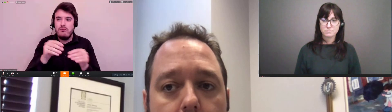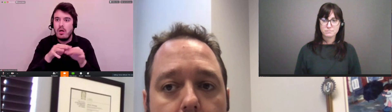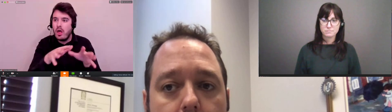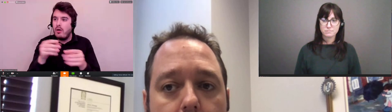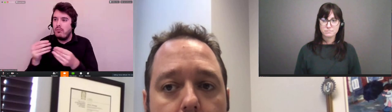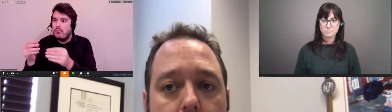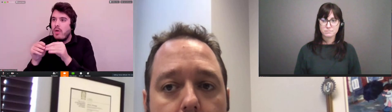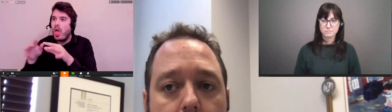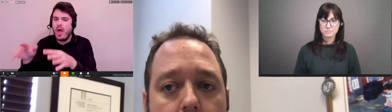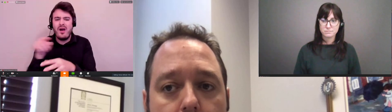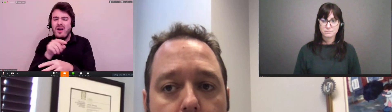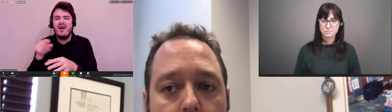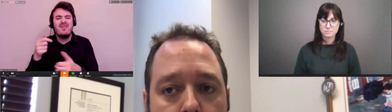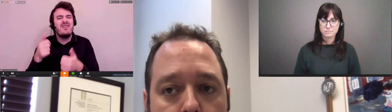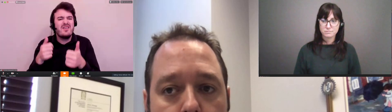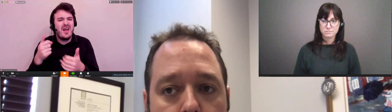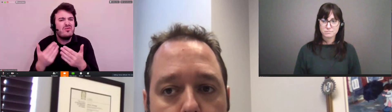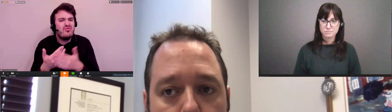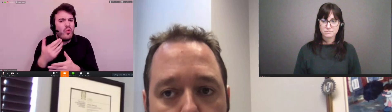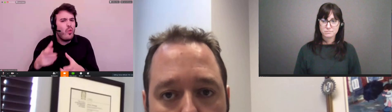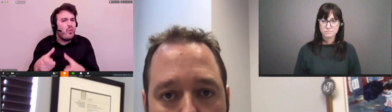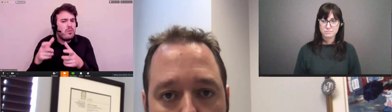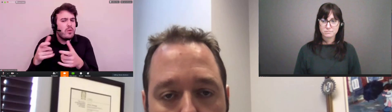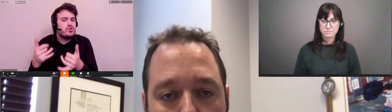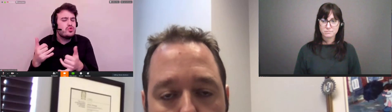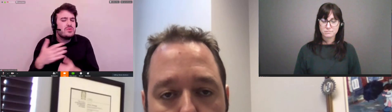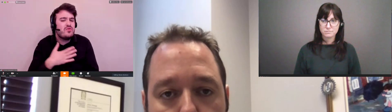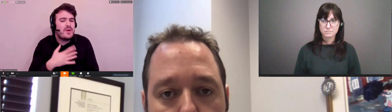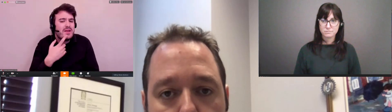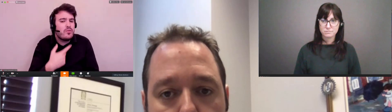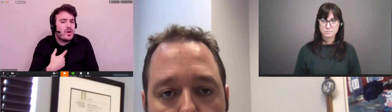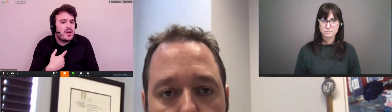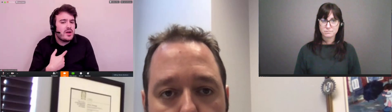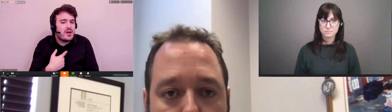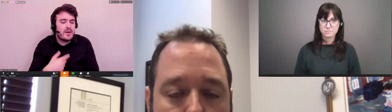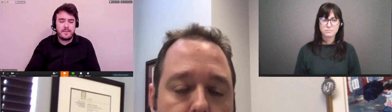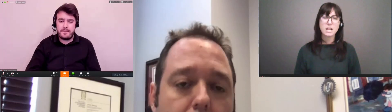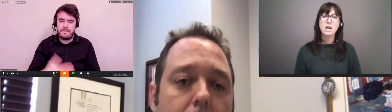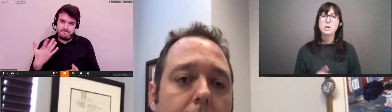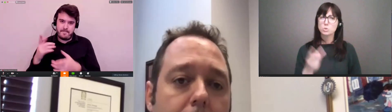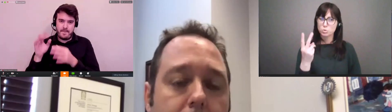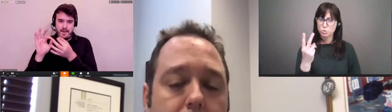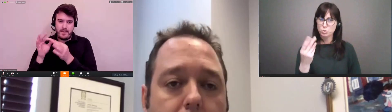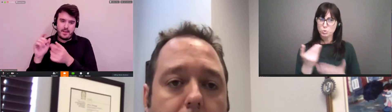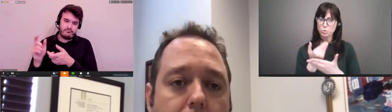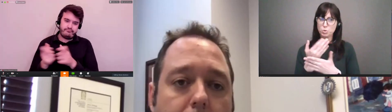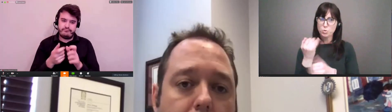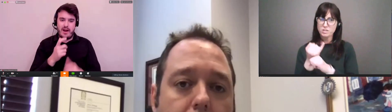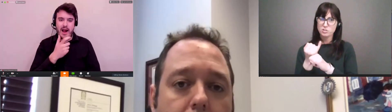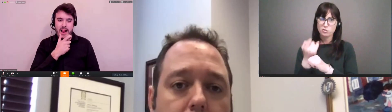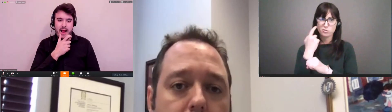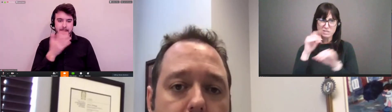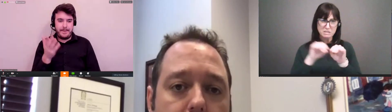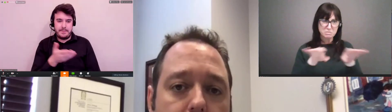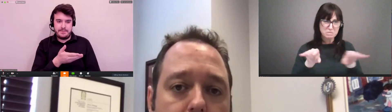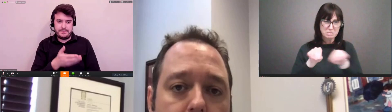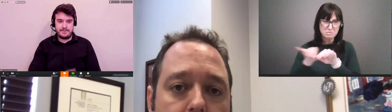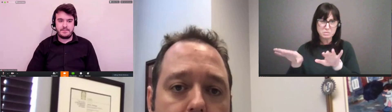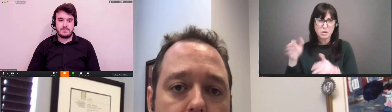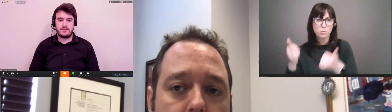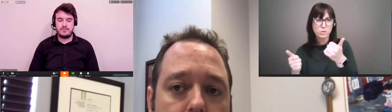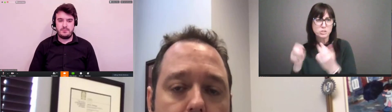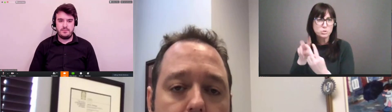ces 2 nouveaux établissements-là aujourd'hui? So which were the 2 new institutions to have an outbreak is the question, Dr.